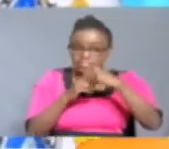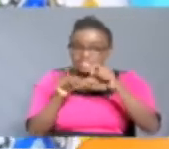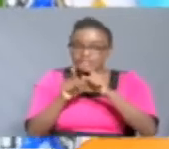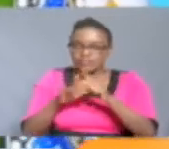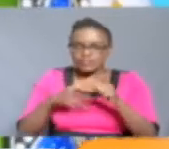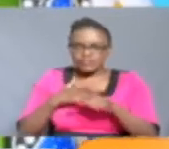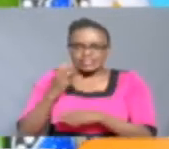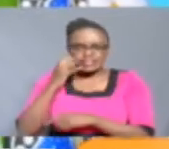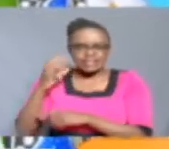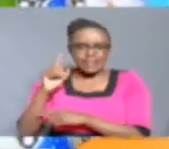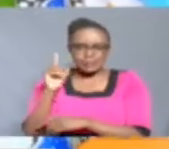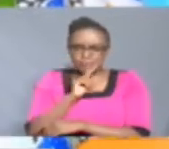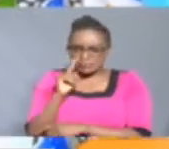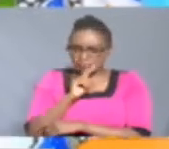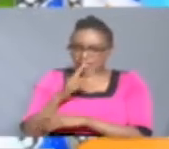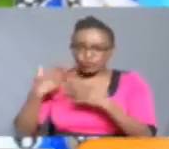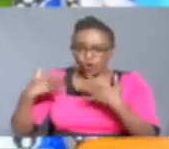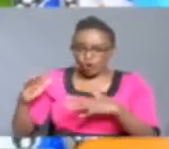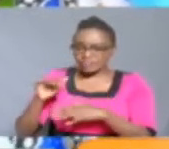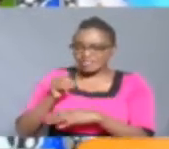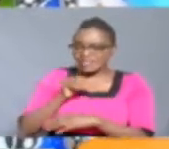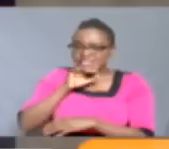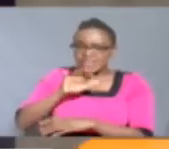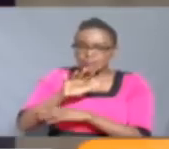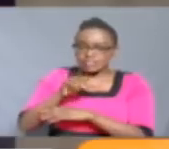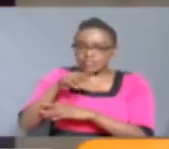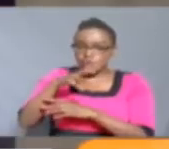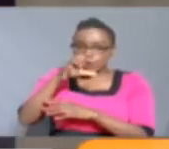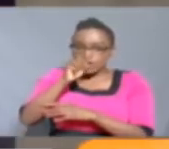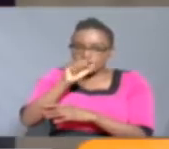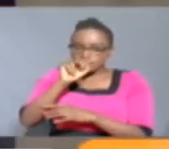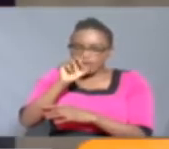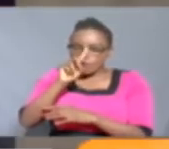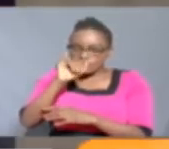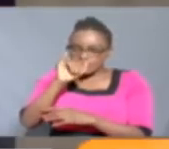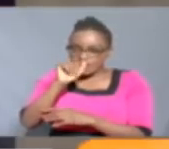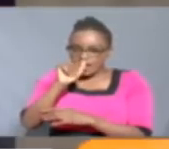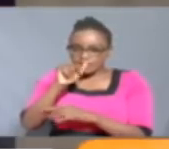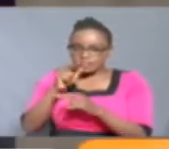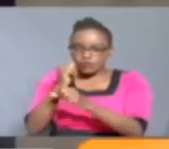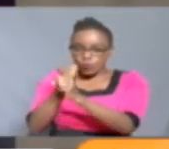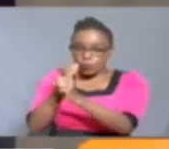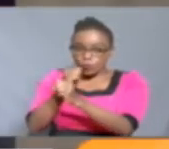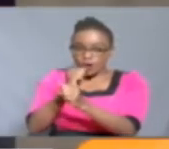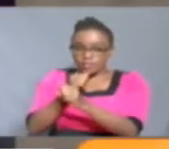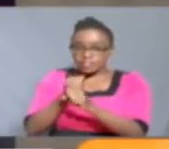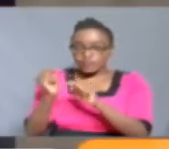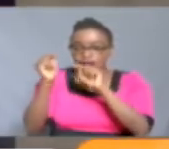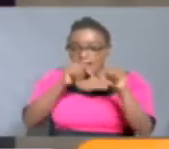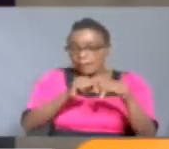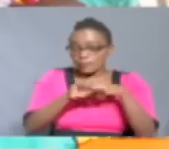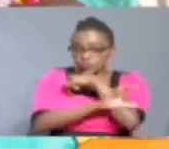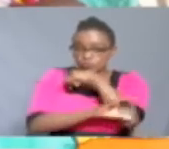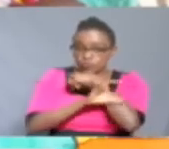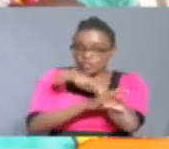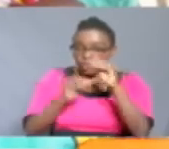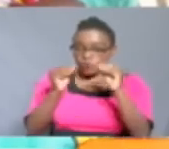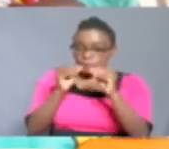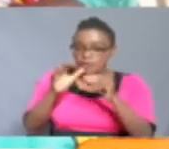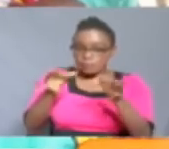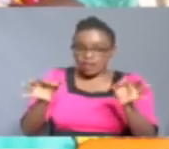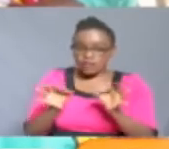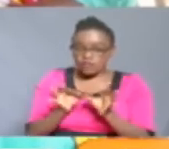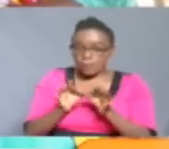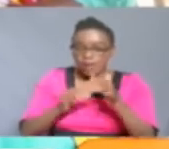kumpoteza mwanawe wa tatu. Bernard alikuwa nchini Saudi Arabia kwa majukumu ya kazi, akiwa anaelekea nchini humu kukutana na familia